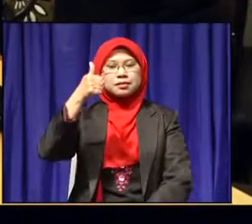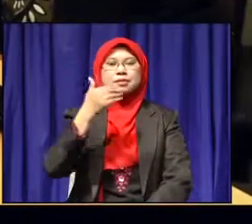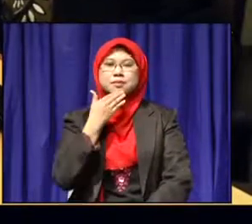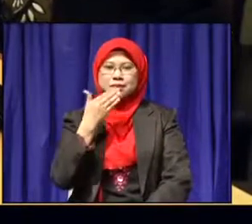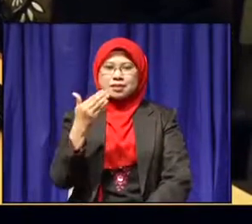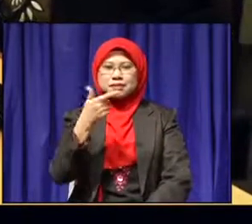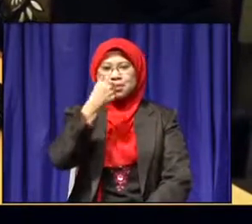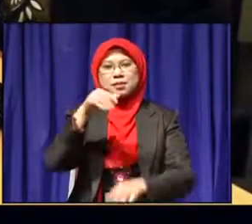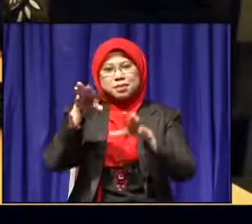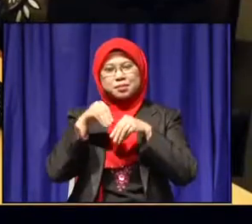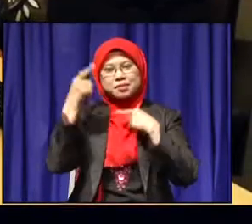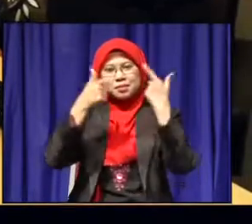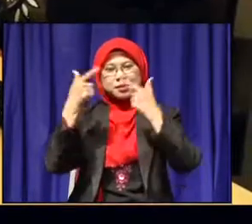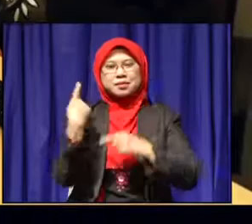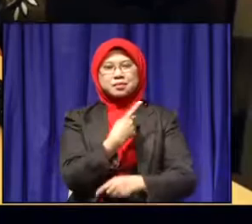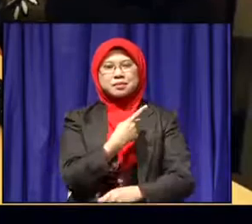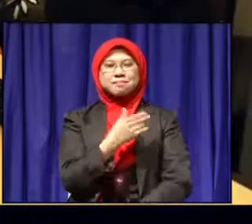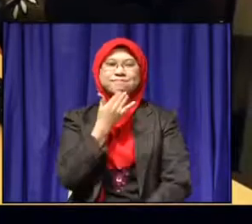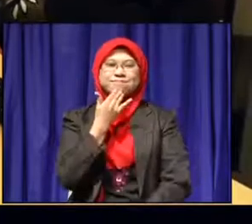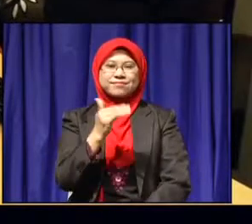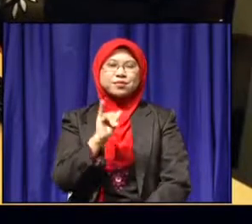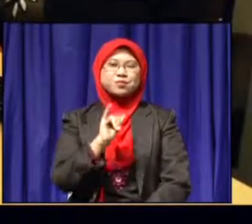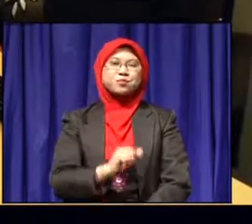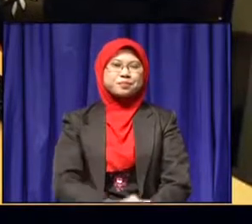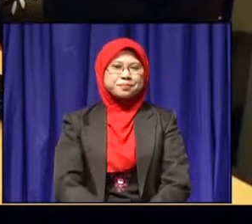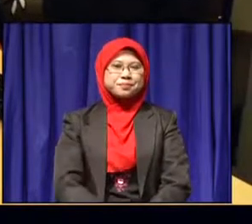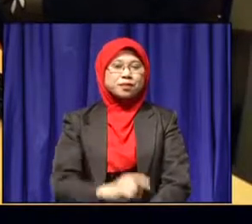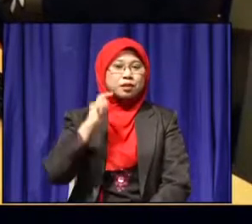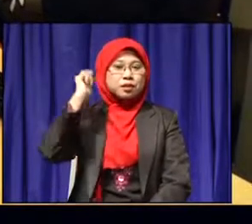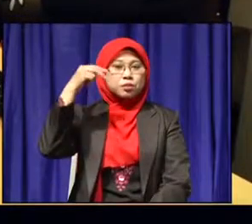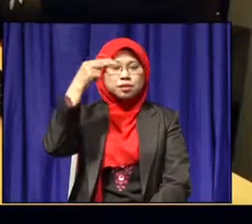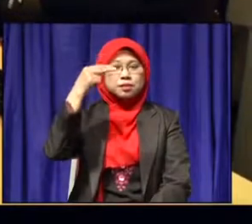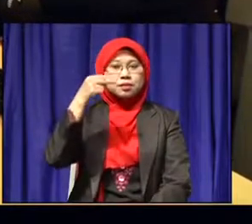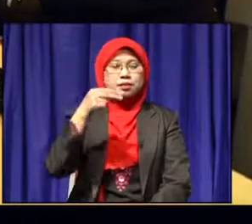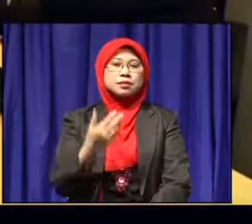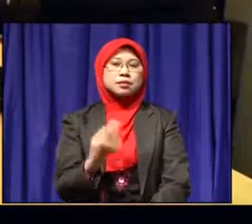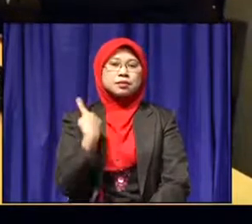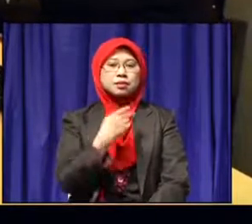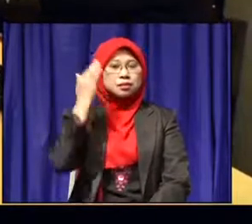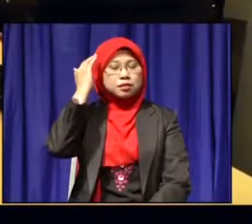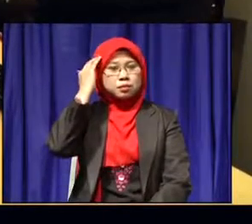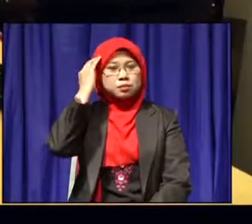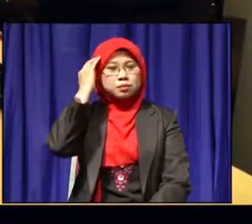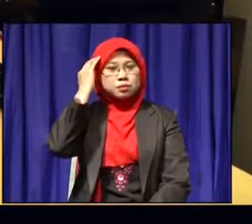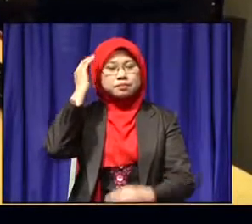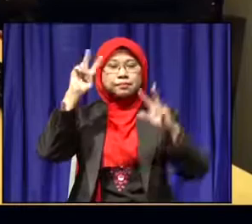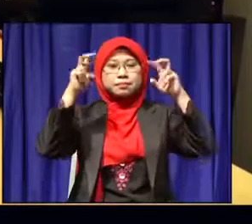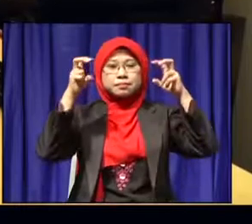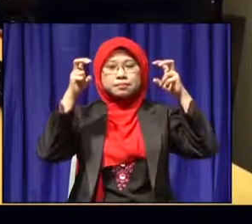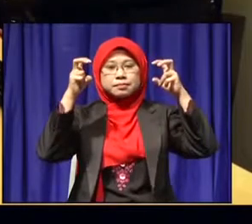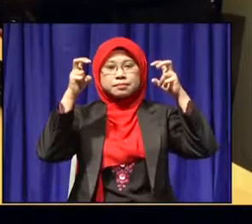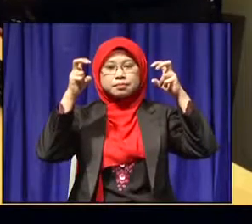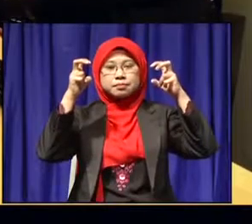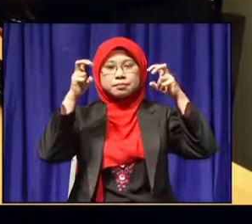hanya menerima kunjungan kami Makasih gitu-gitu aja sebagaimana yang kita sudah maklum mata pelajaran baru bagi murid Menengah